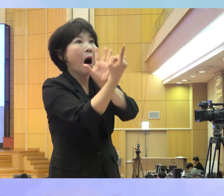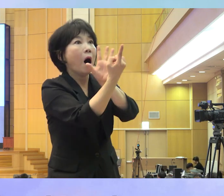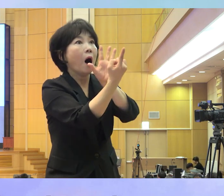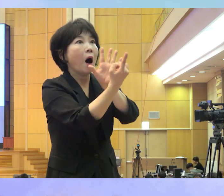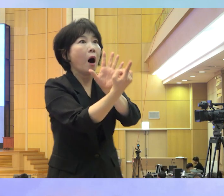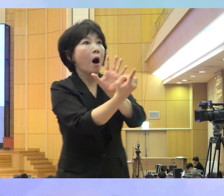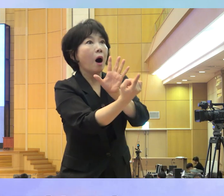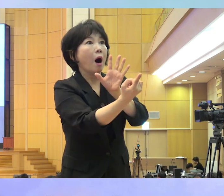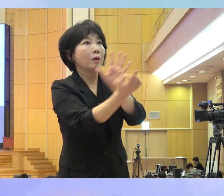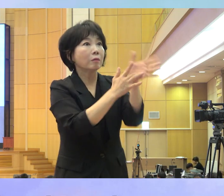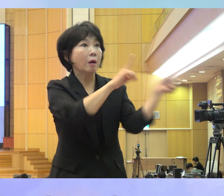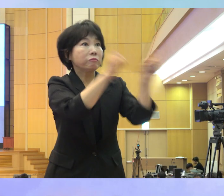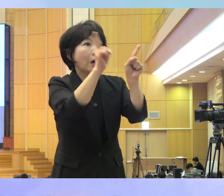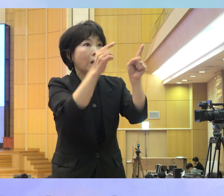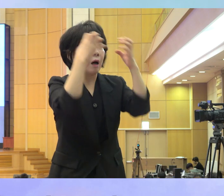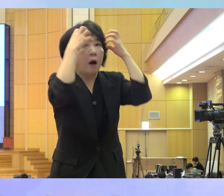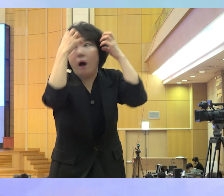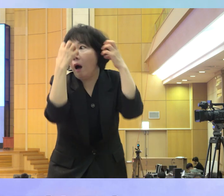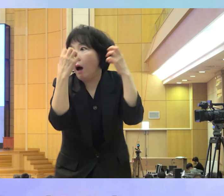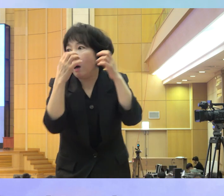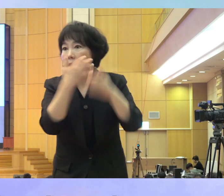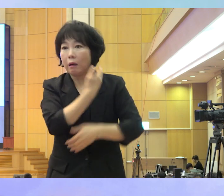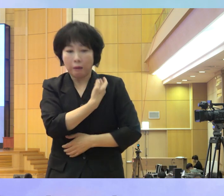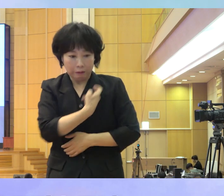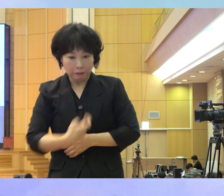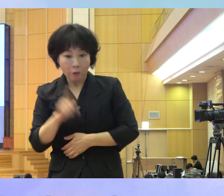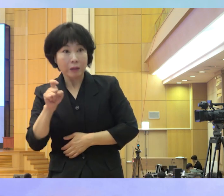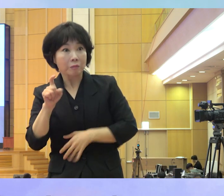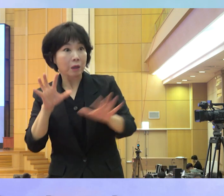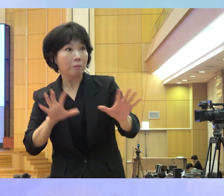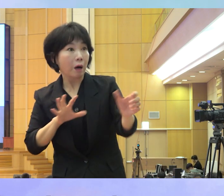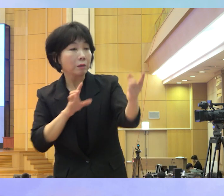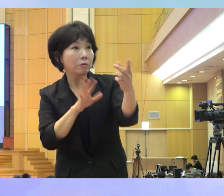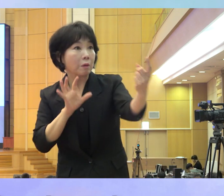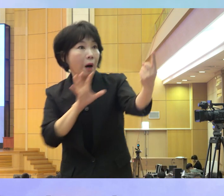그러니까 부활하신 예수님을 갈릴리에서 만난 거예요.